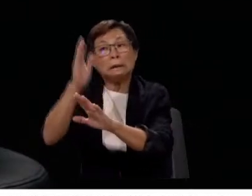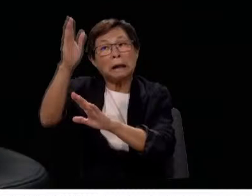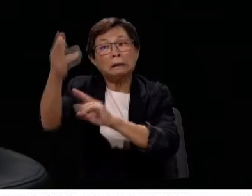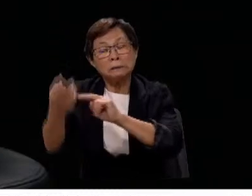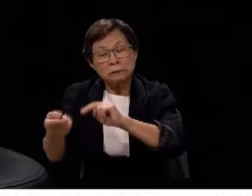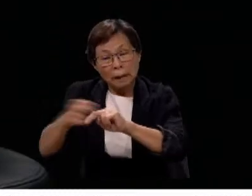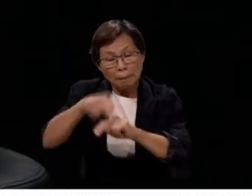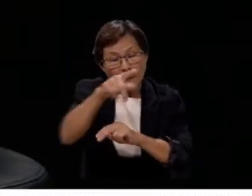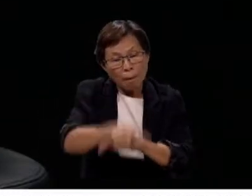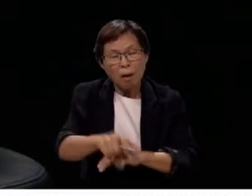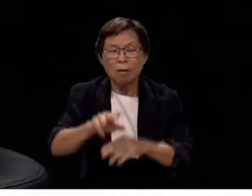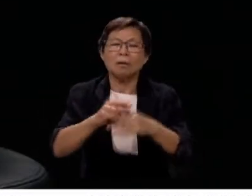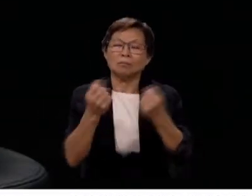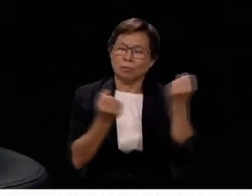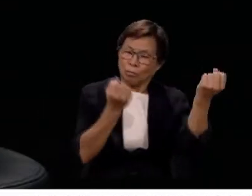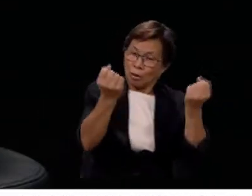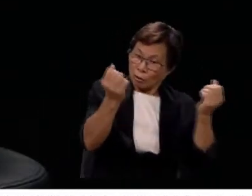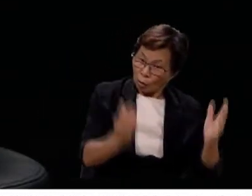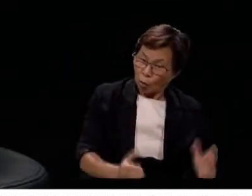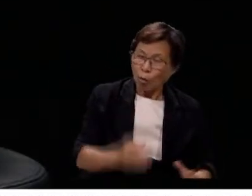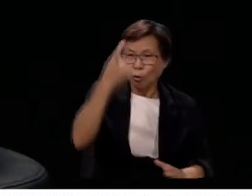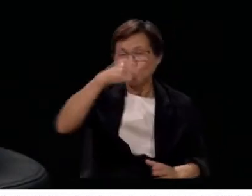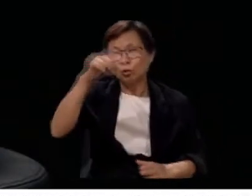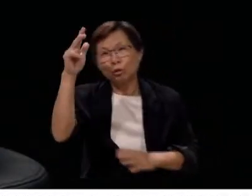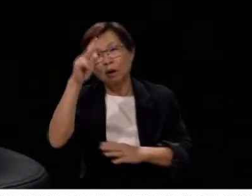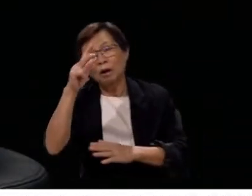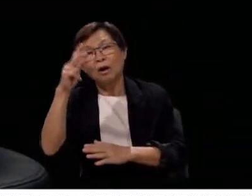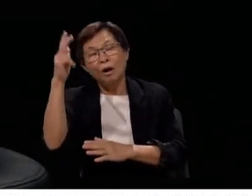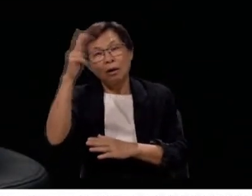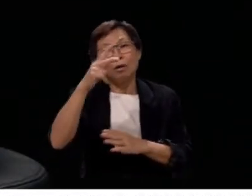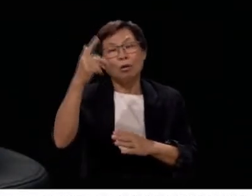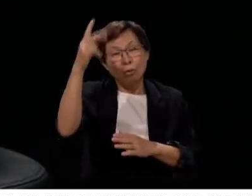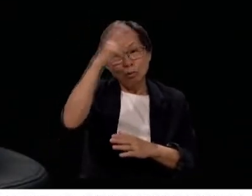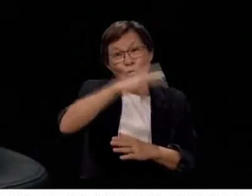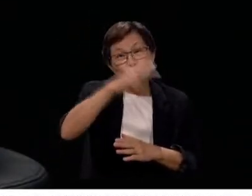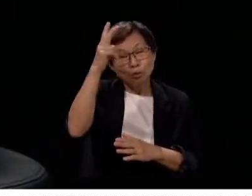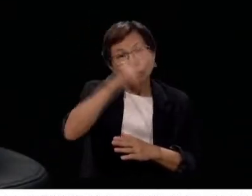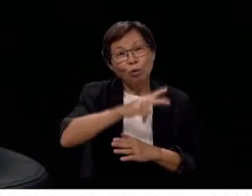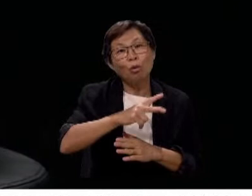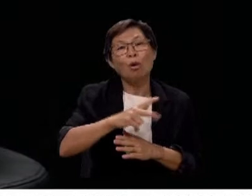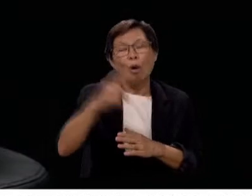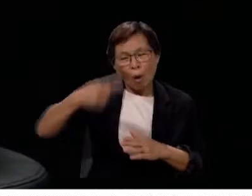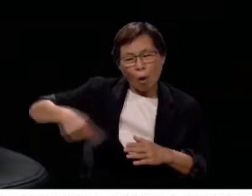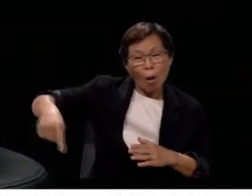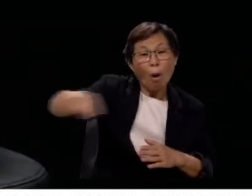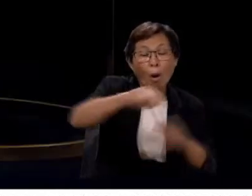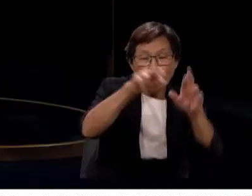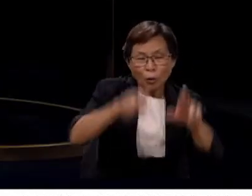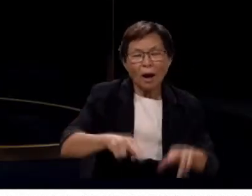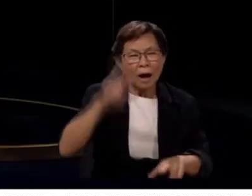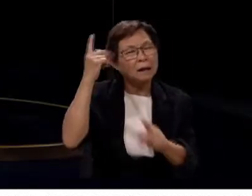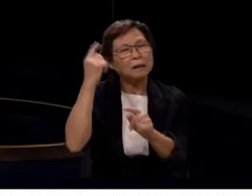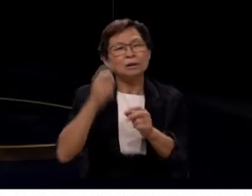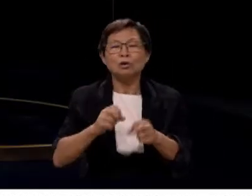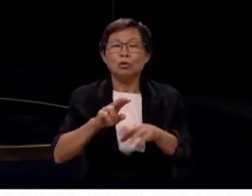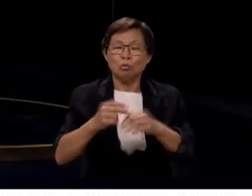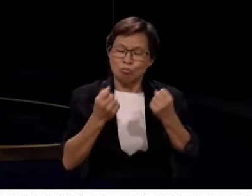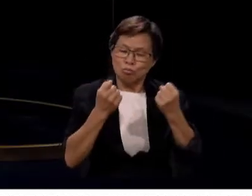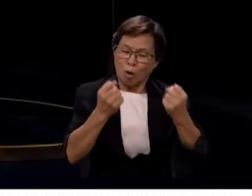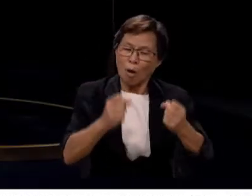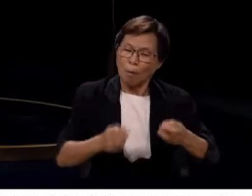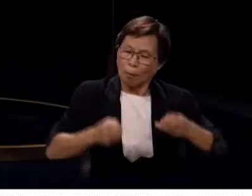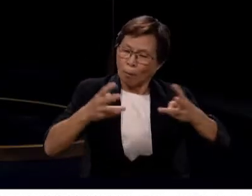pengguna-pengguna sama ada untuk awam ataupun pengguna Lobo Raya akan kekalnya diawal tadi ada sedikit Datuk Seri